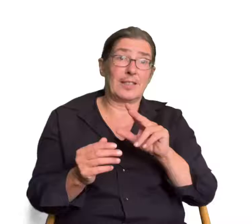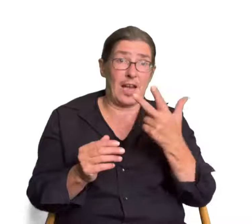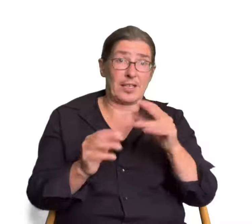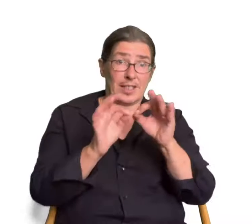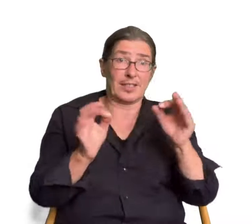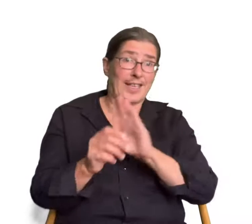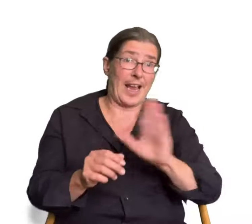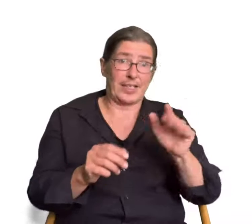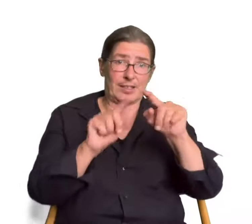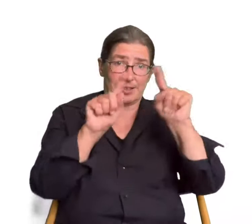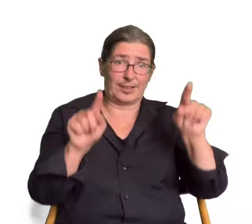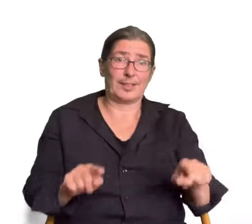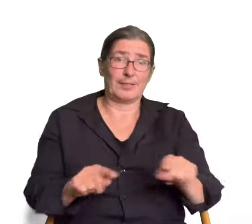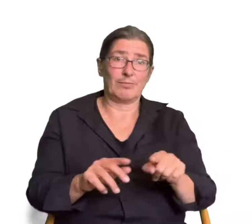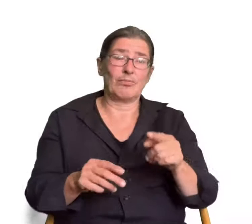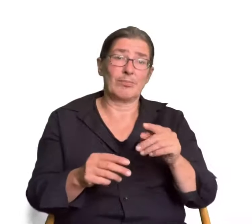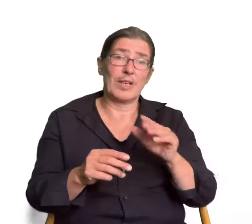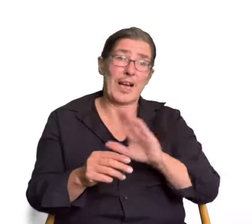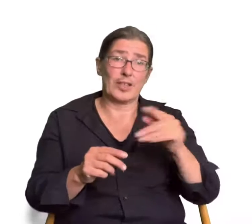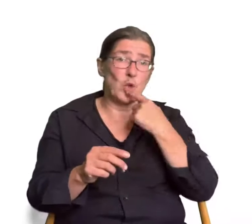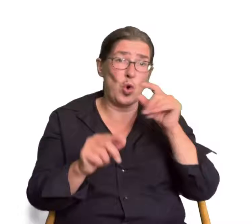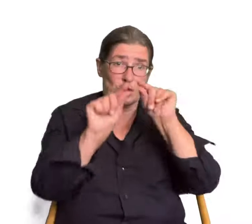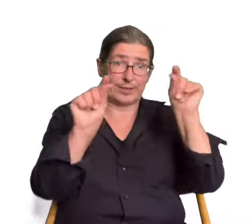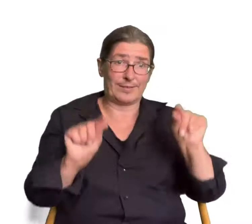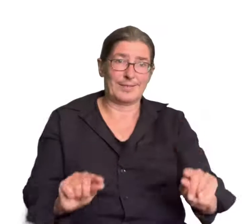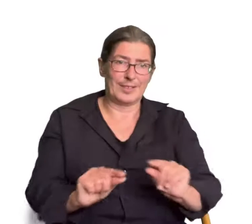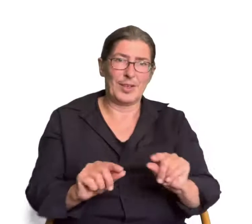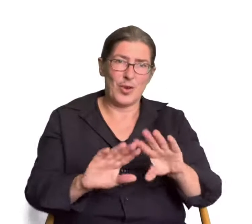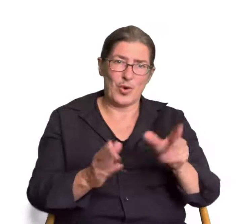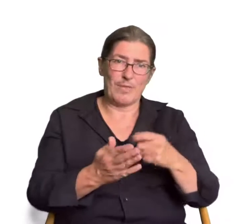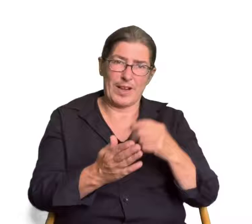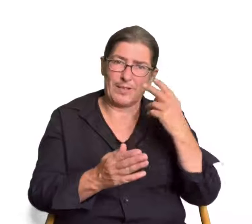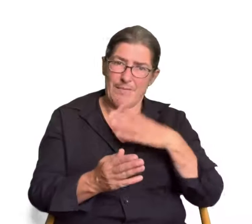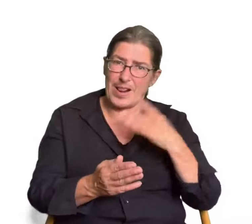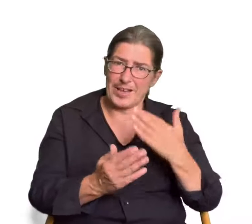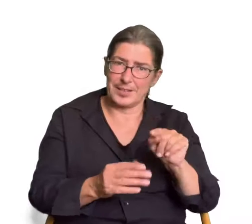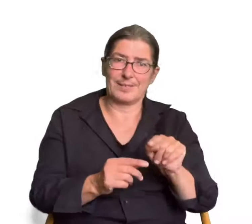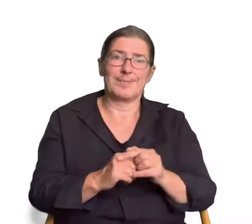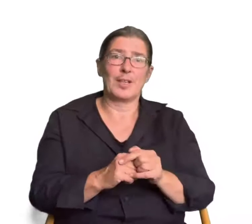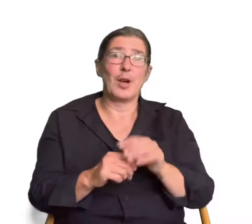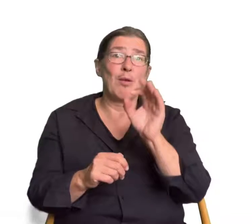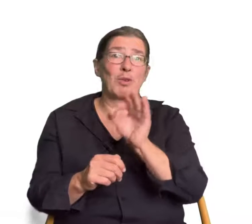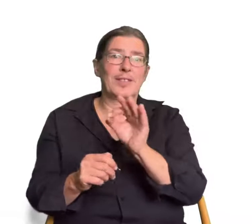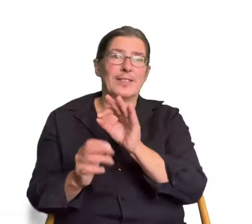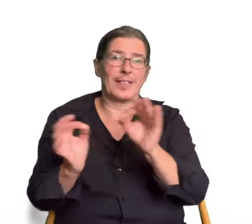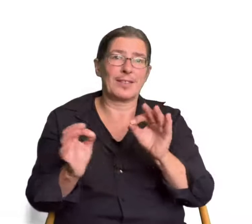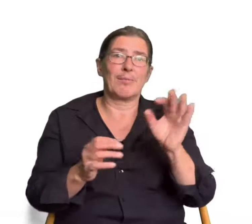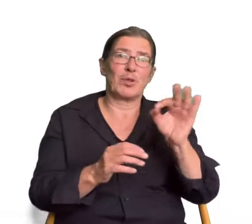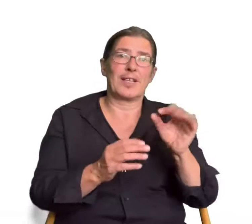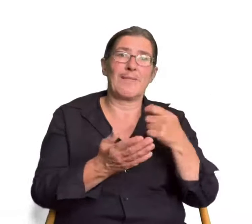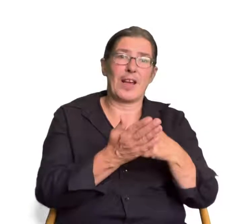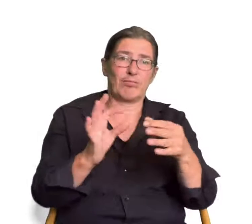auf die rechte Seite. Und ich markiere euch die rechte Seite mal rot. Und der Prozentsatz und